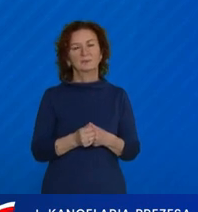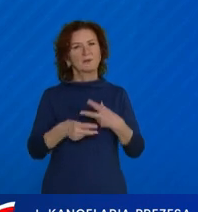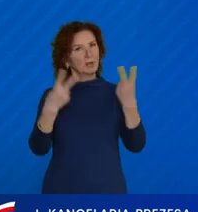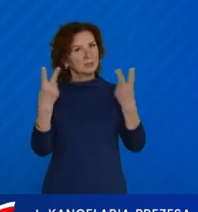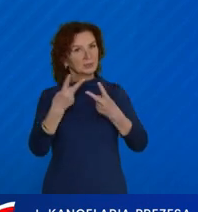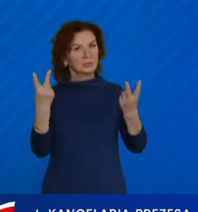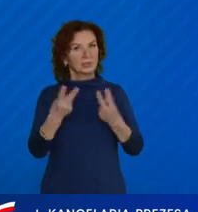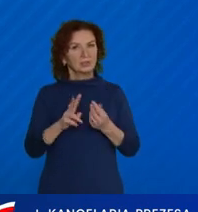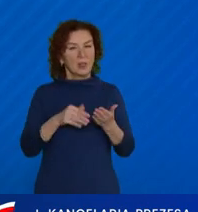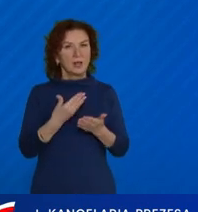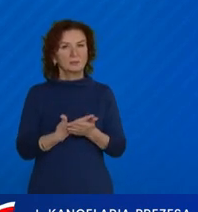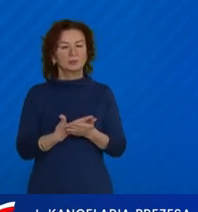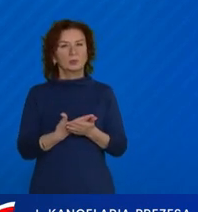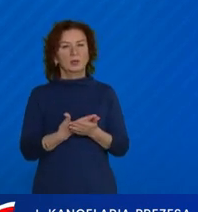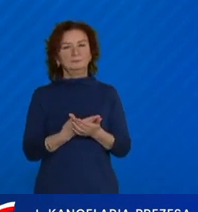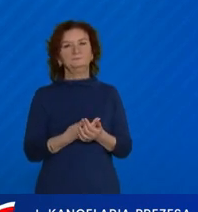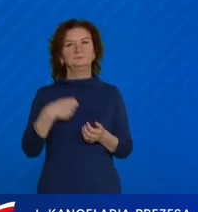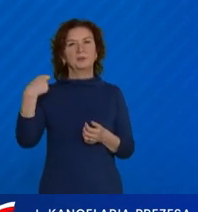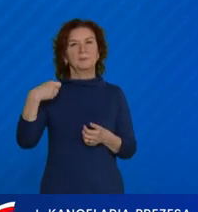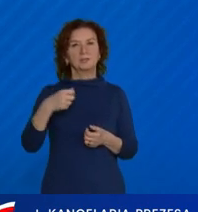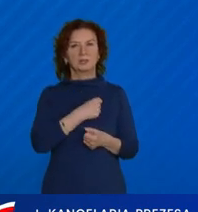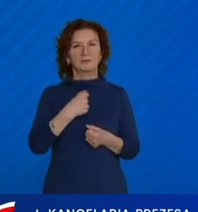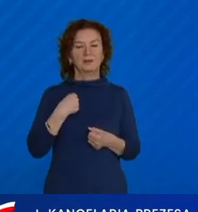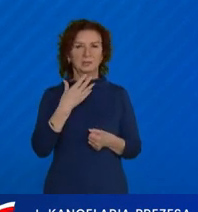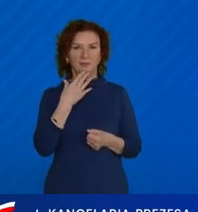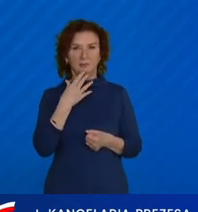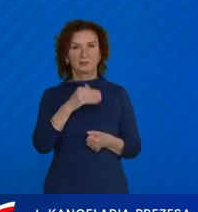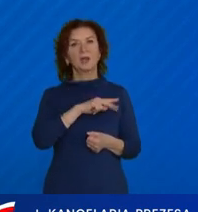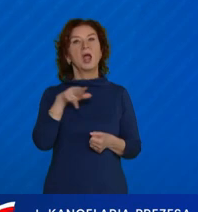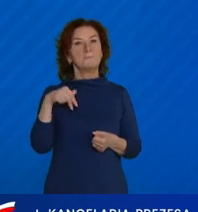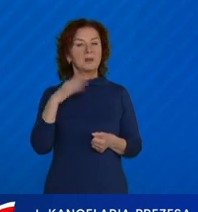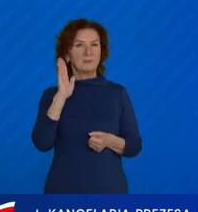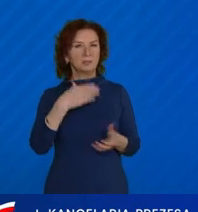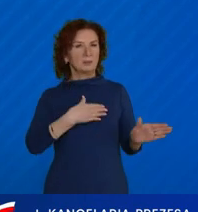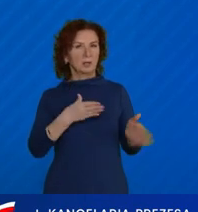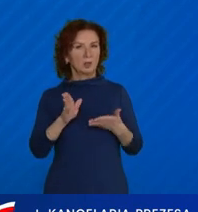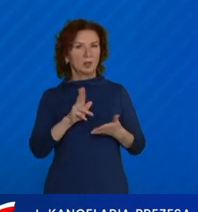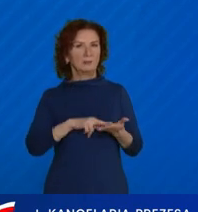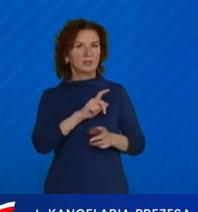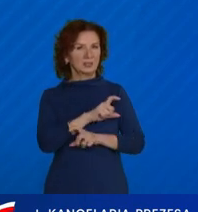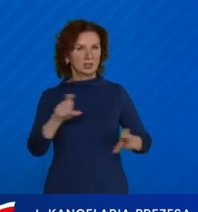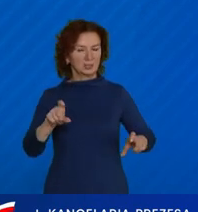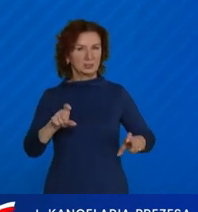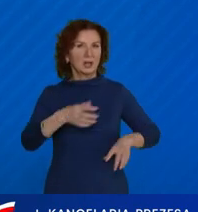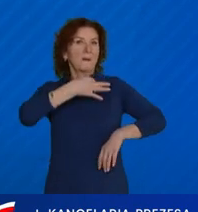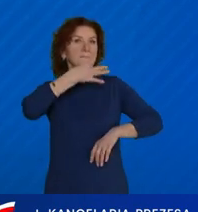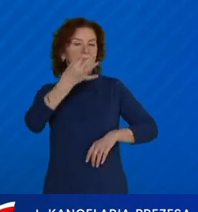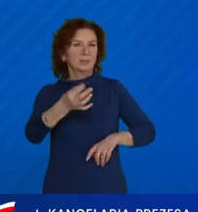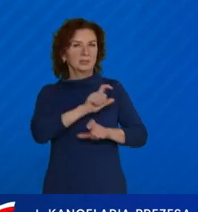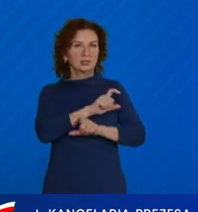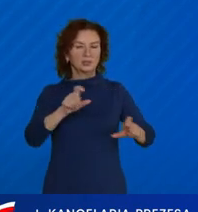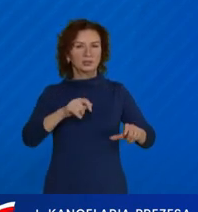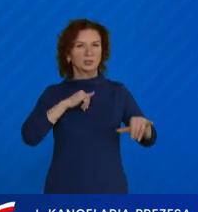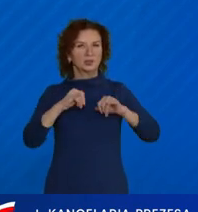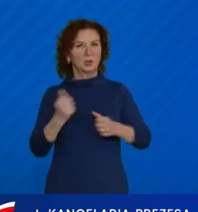że gdzie pan prezydent Trzaskowski mówi, my będziemy gotowi na czas. Pytanie jest takie, czy rząd nam dostarczy